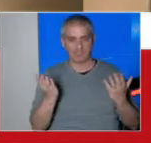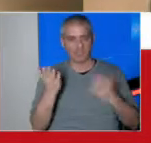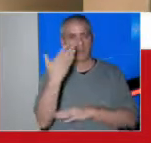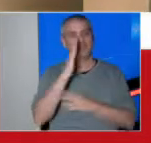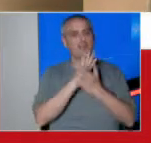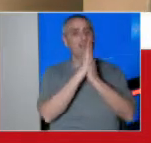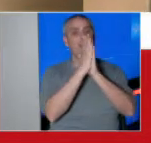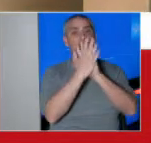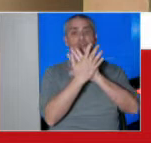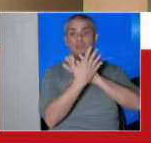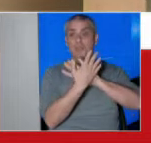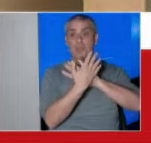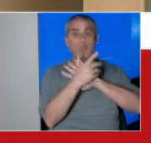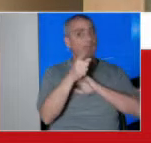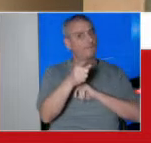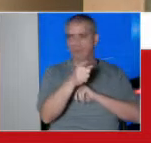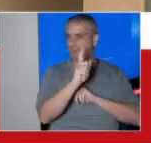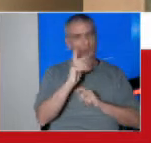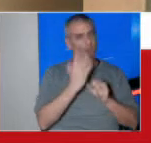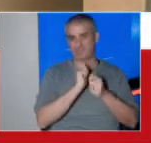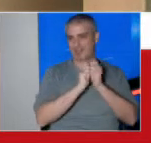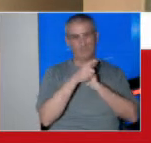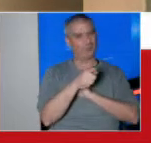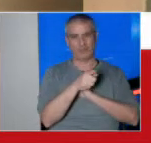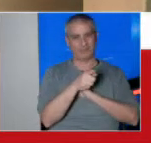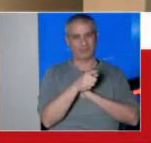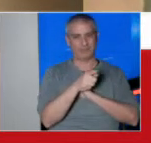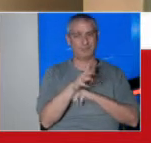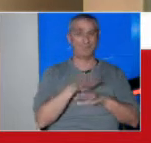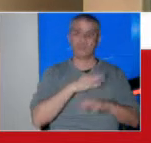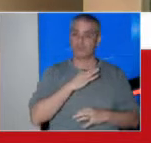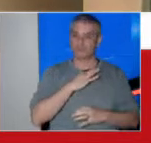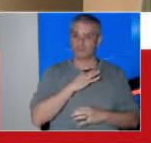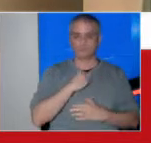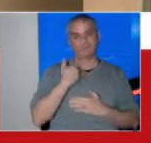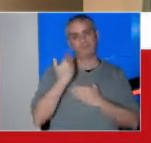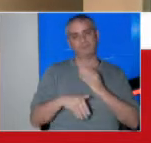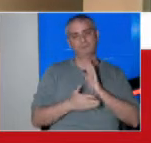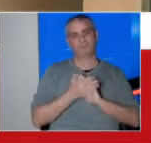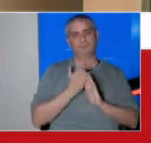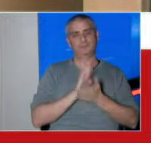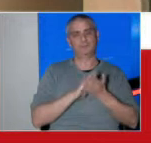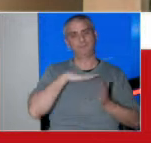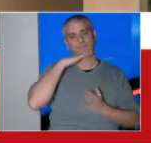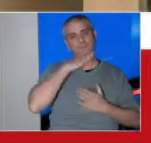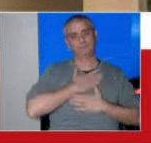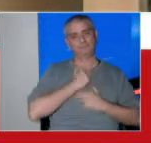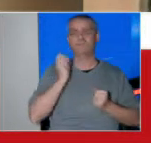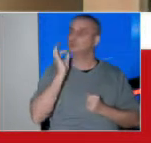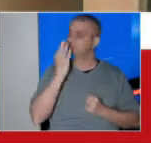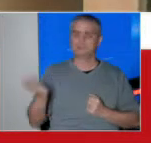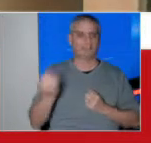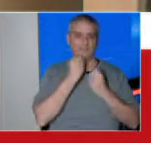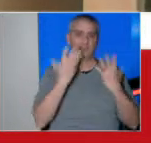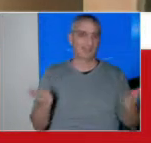המדינה השתנתה לך מול המיקרופון רזי, אבל היא לא הצליחה לשנות אותך. התחושה שלי שמציתי, מציתי, ויש צעירים